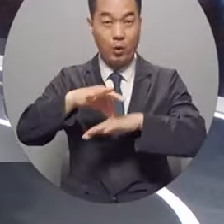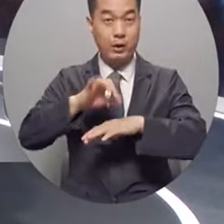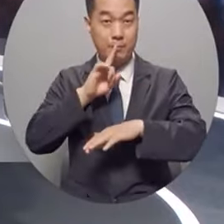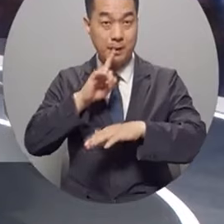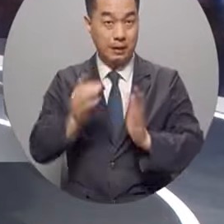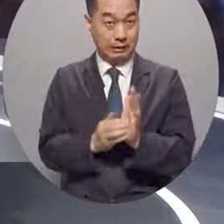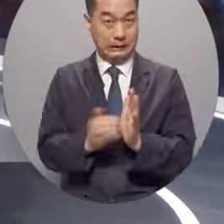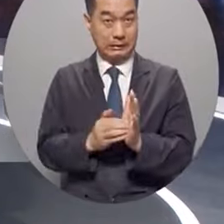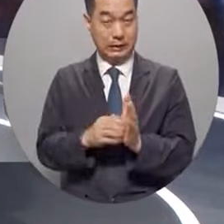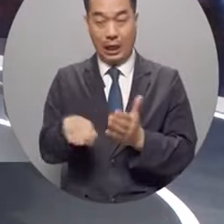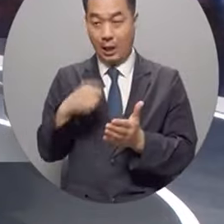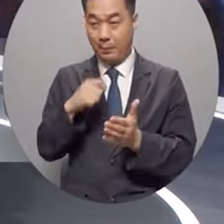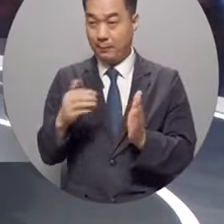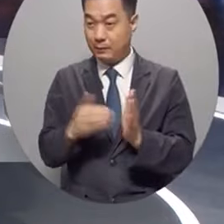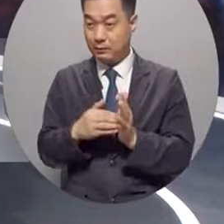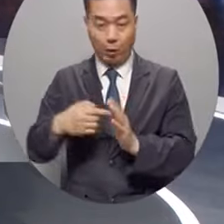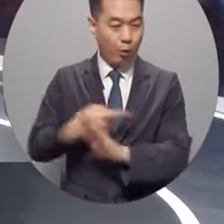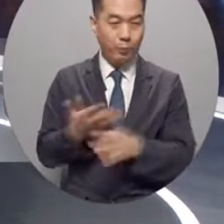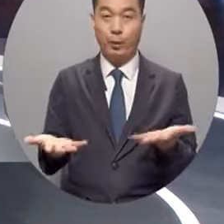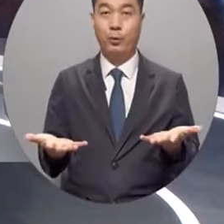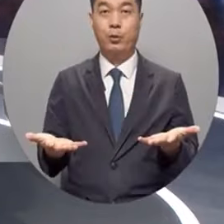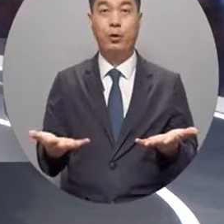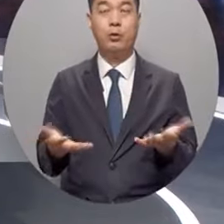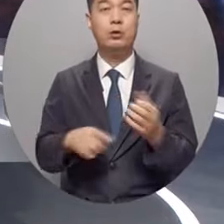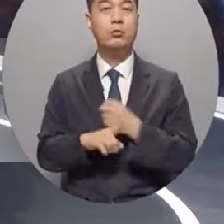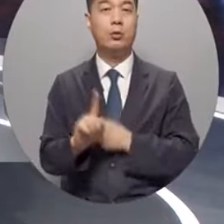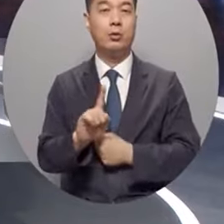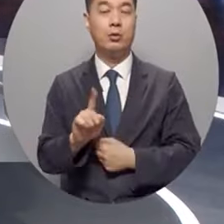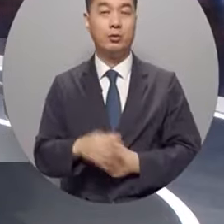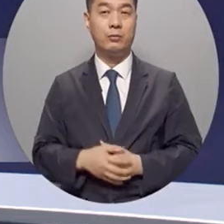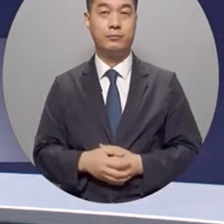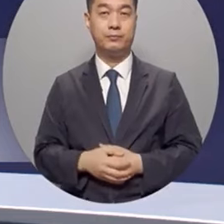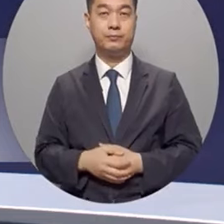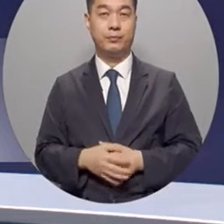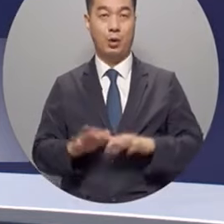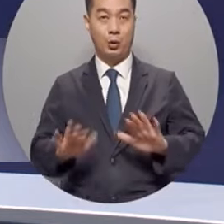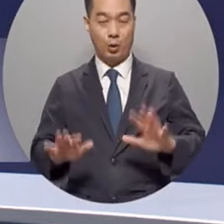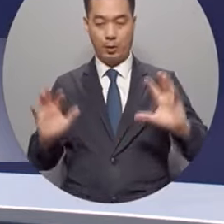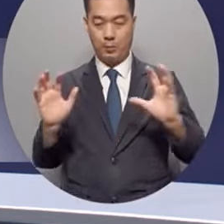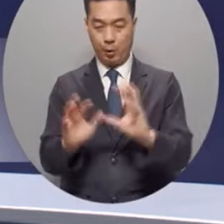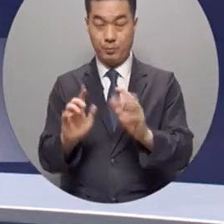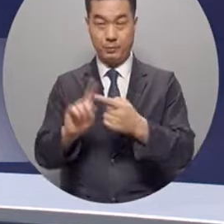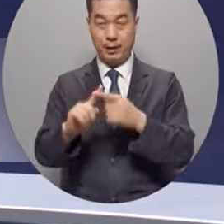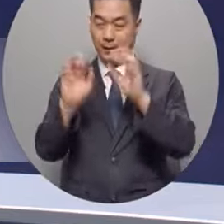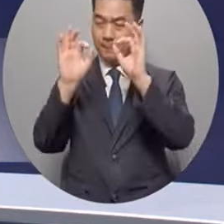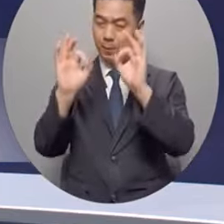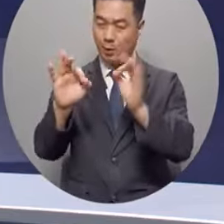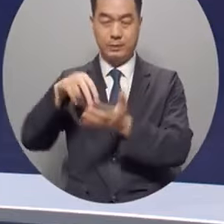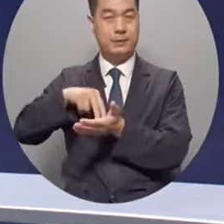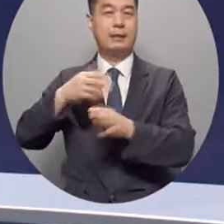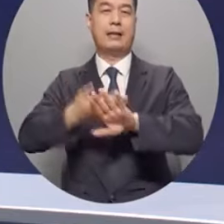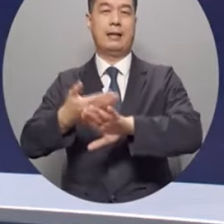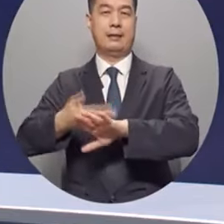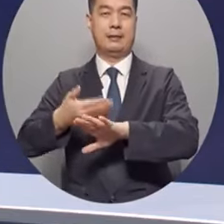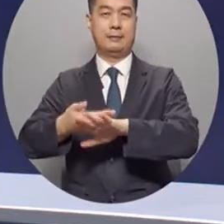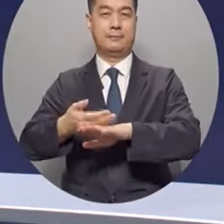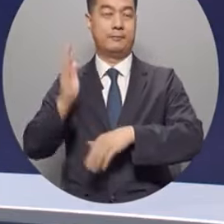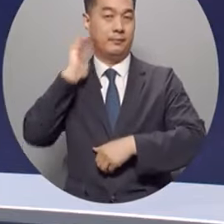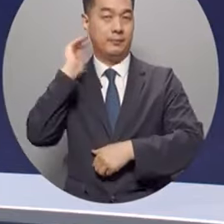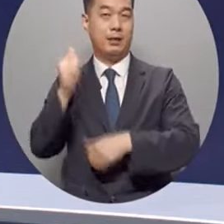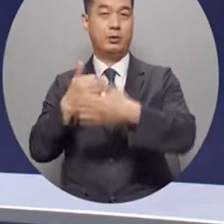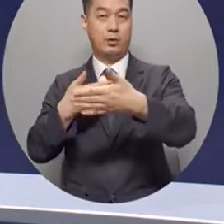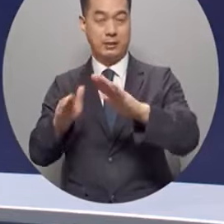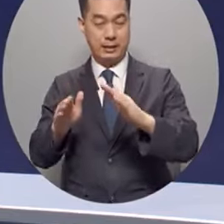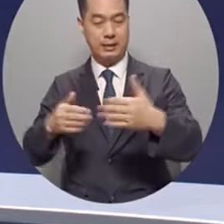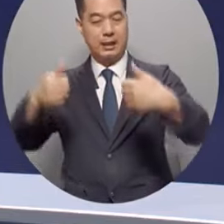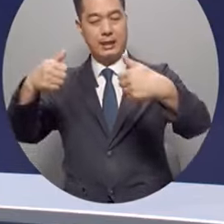끝난 거죠 대체 왜 그런 겁니까네 애초에 이번 만찬을 보는 시각이 달랐습니다 대통령실은 여당 새 지도부와의 상견